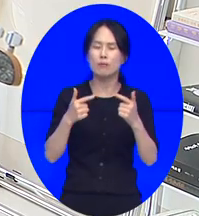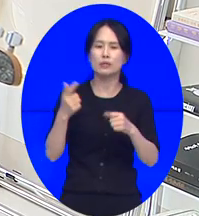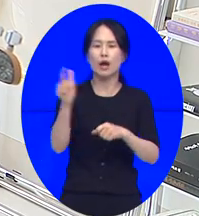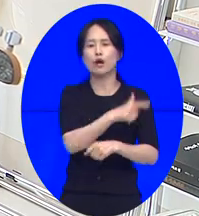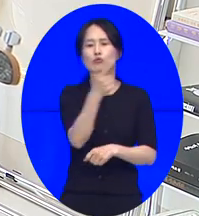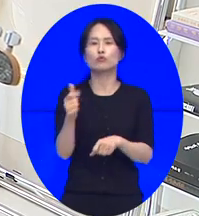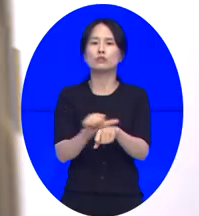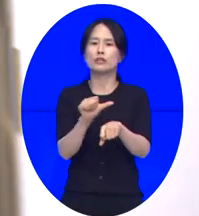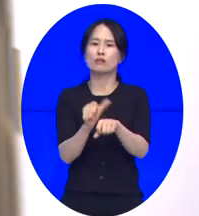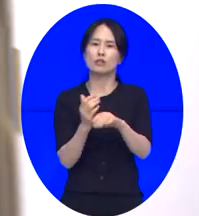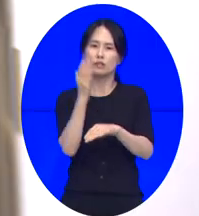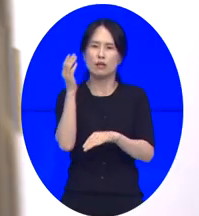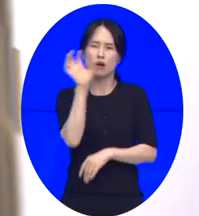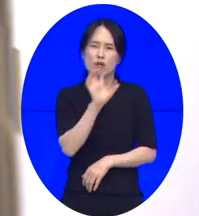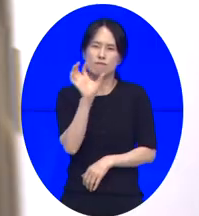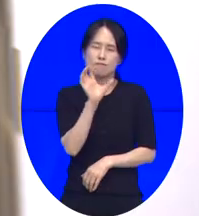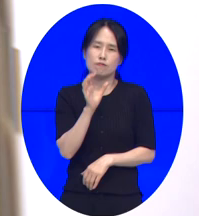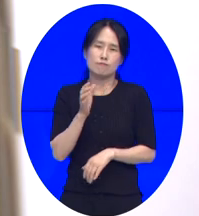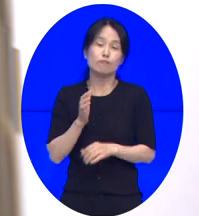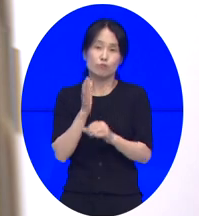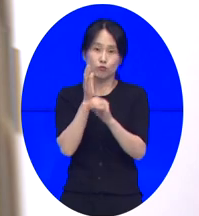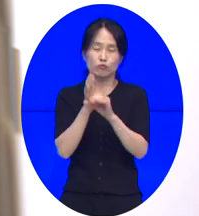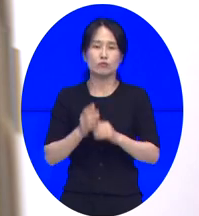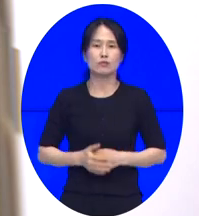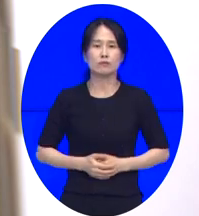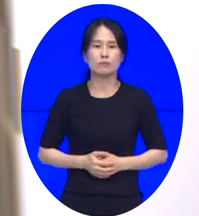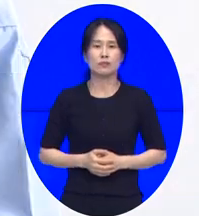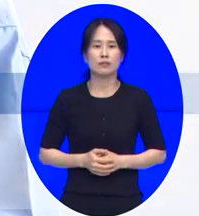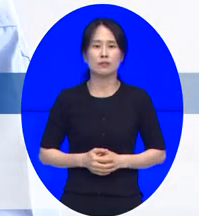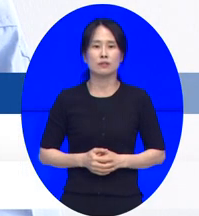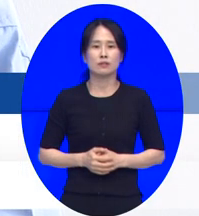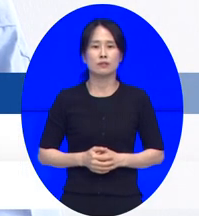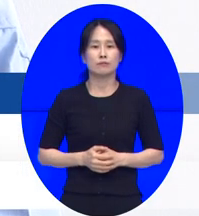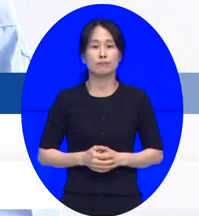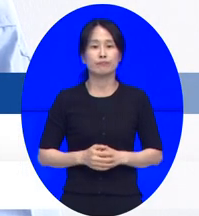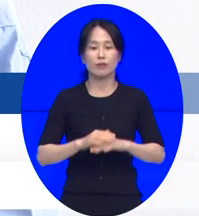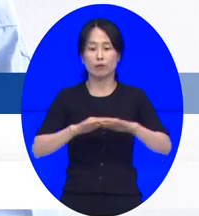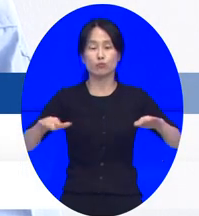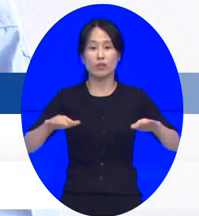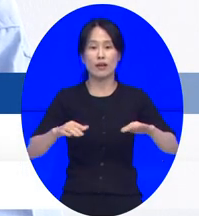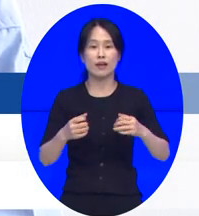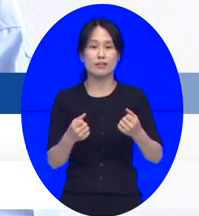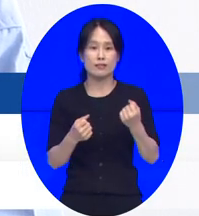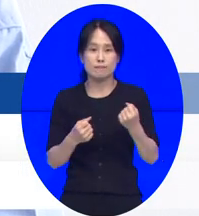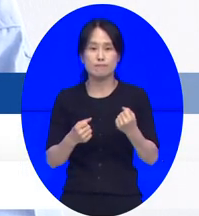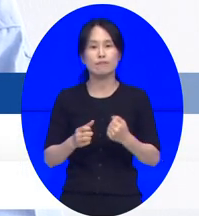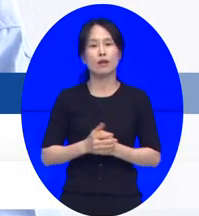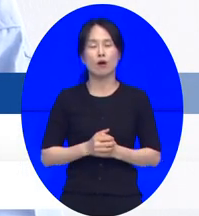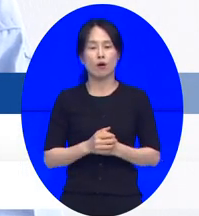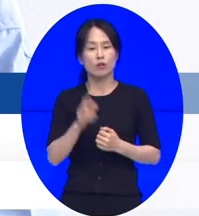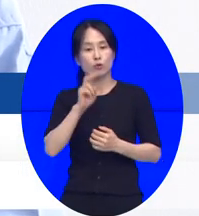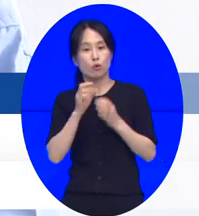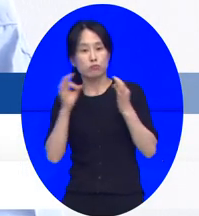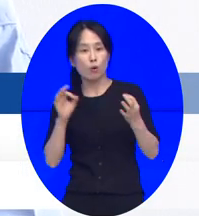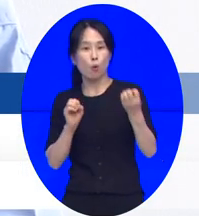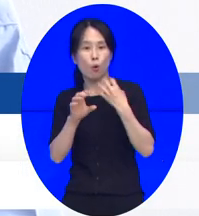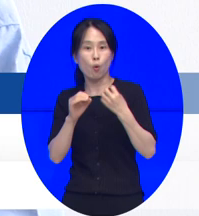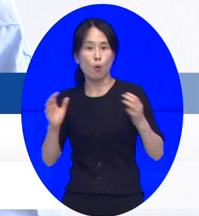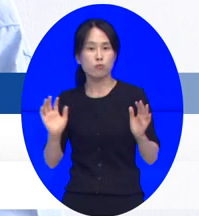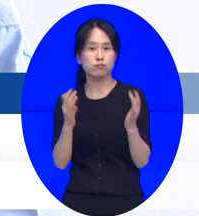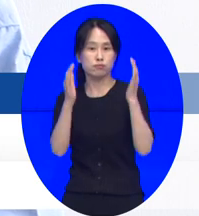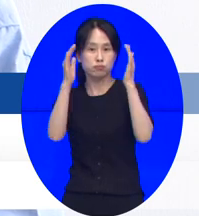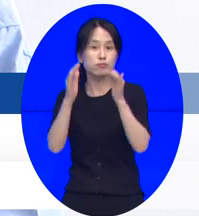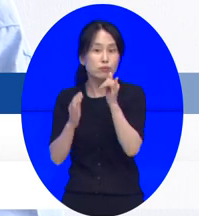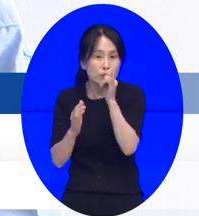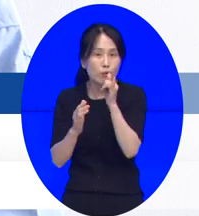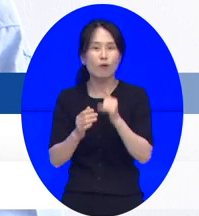하루 5시간 이상씩 연습 강행군입니다. 무대에 있는 에너지와 현장에서 반응해주는 그런 반응들